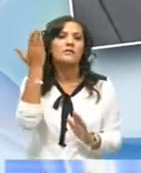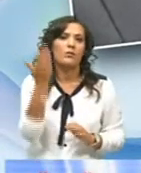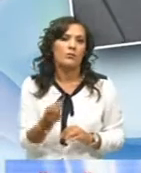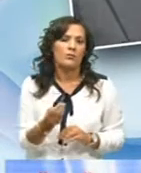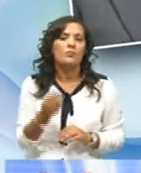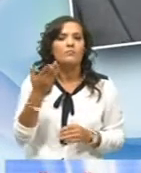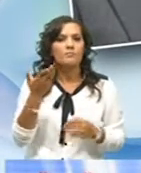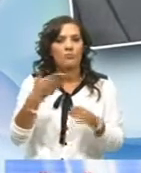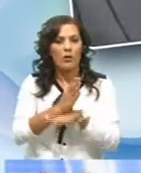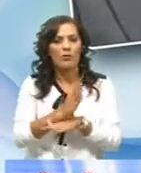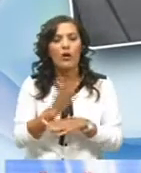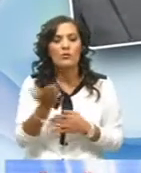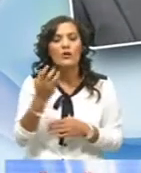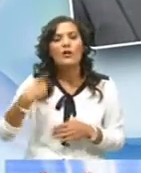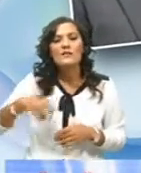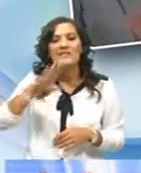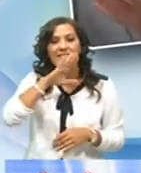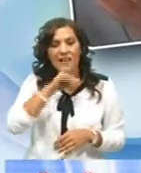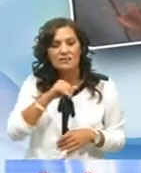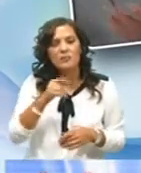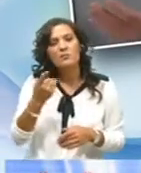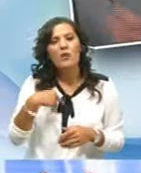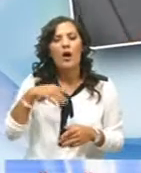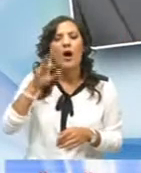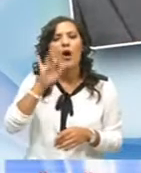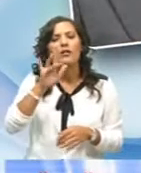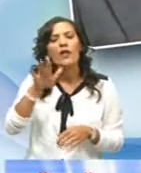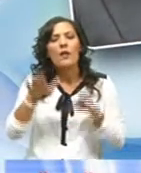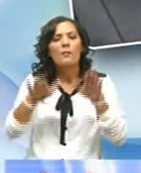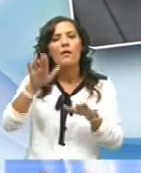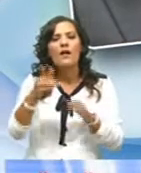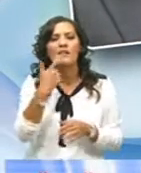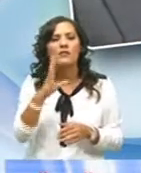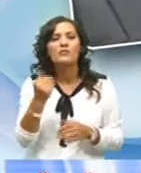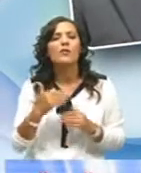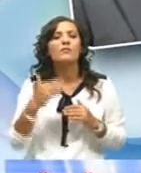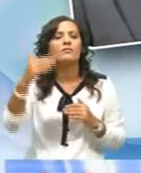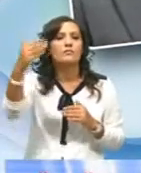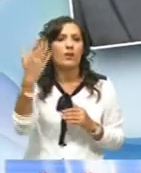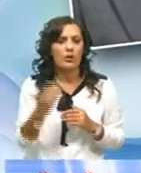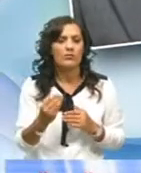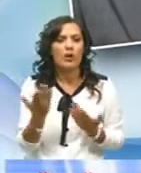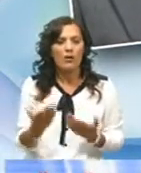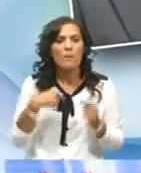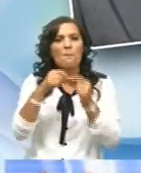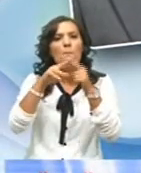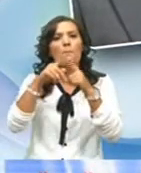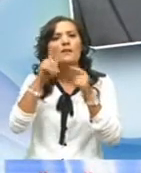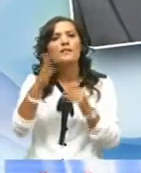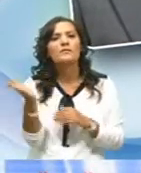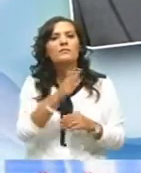Evet doğru özellikle yaşlanmayla ortalama yaş çok ileriye doğru gitti dön özellikle Batı